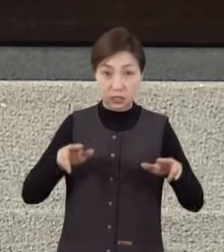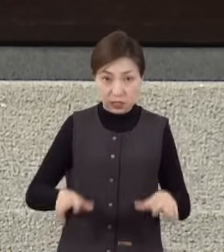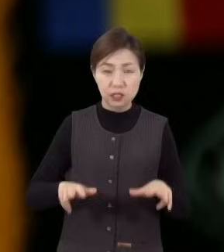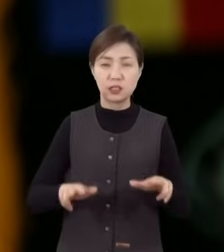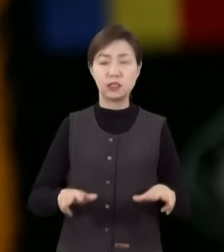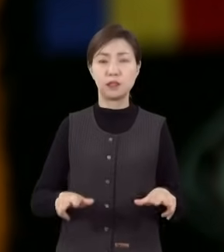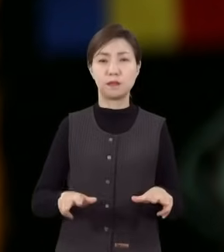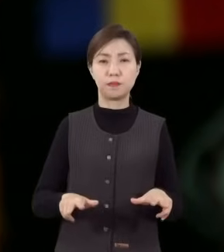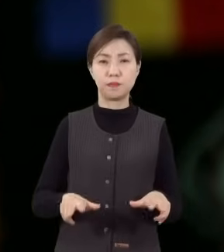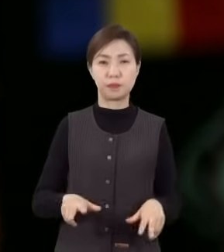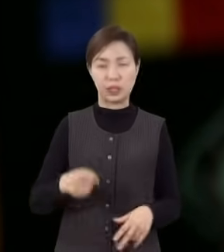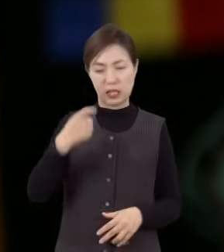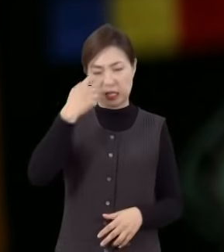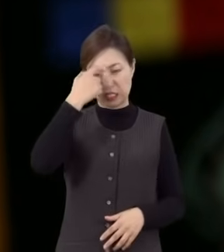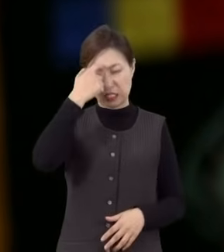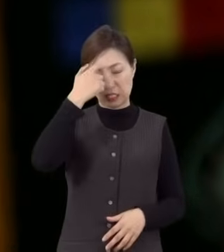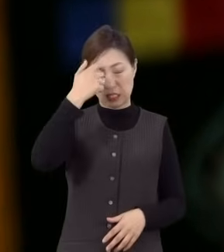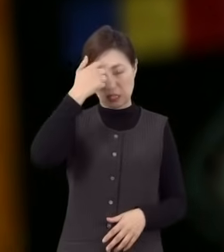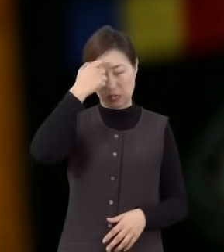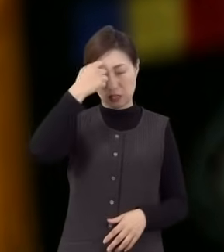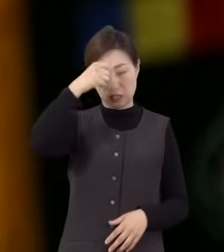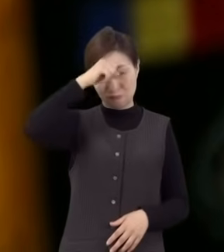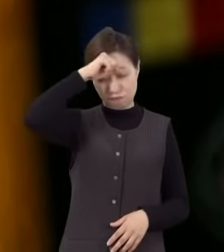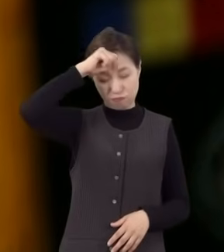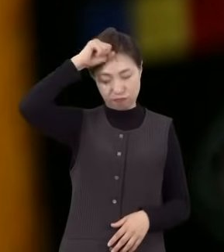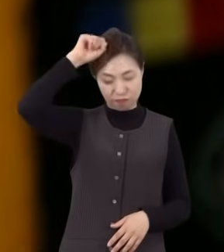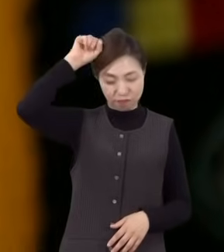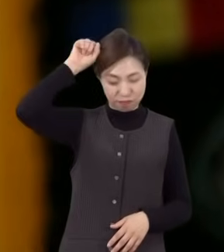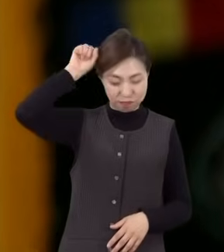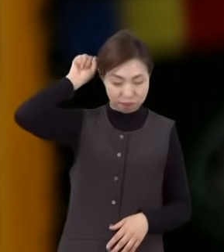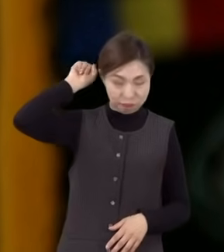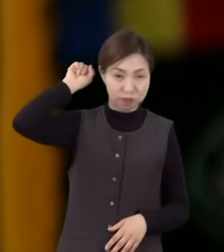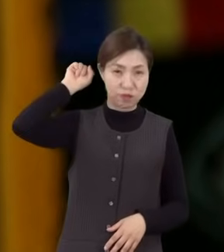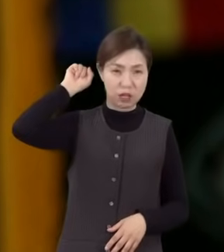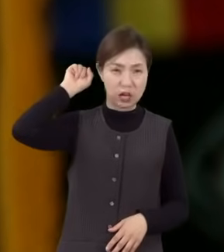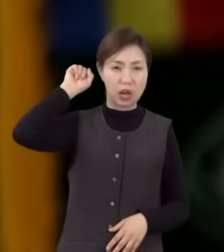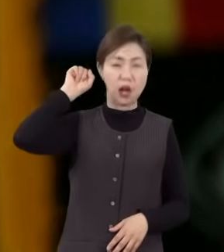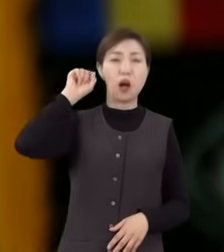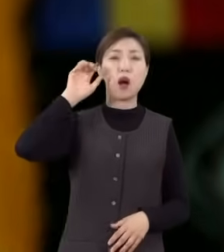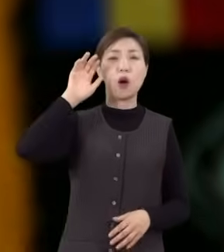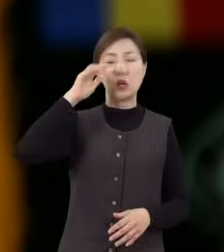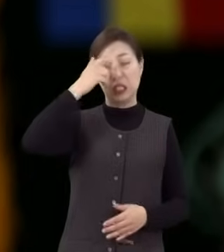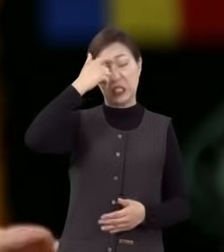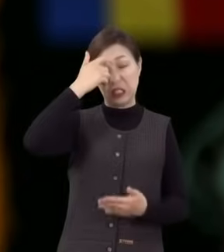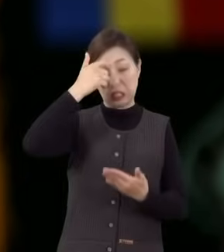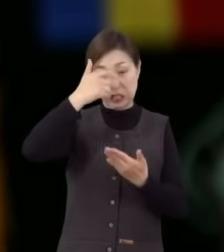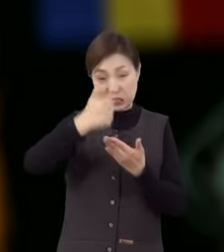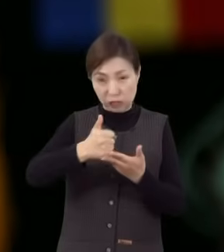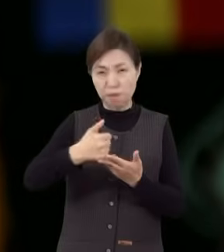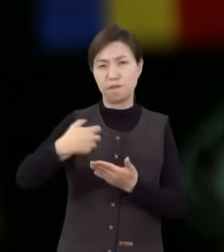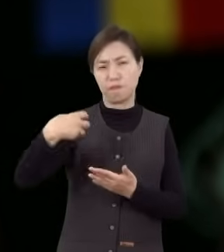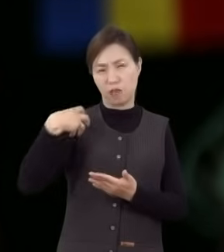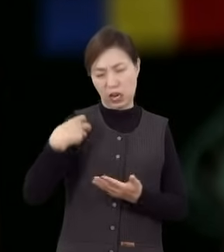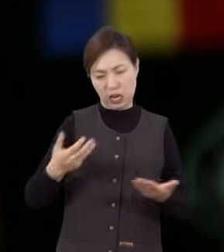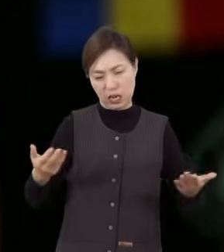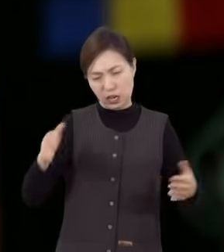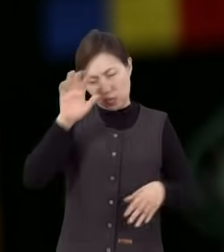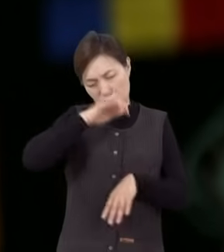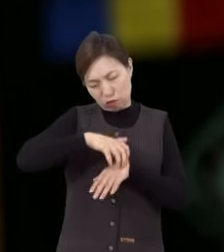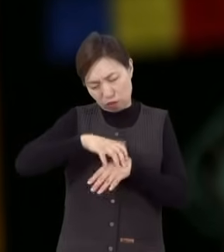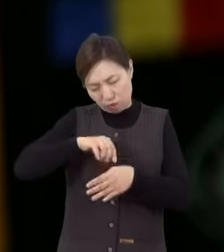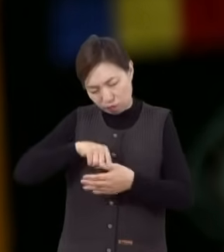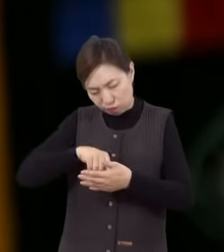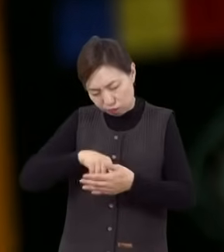하셨습니다. 지금 머리 깎고 출가해서 스님이 되어 돌을 닦으면